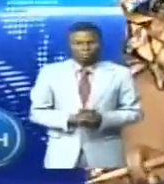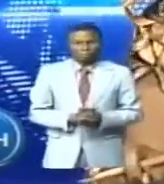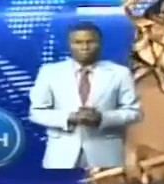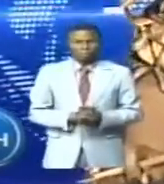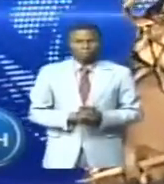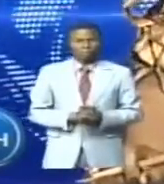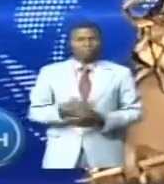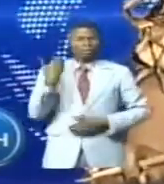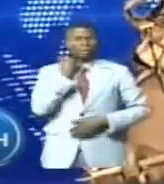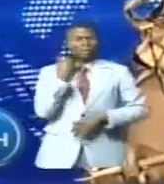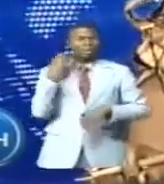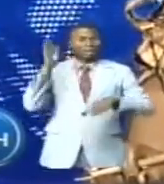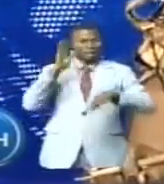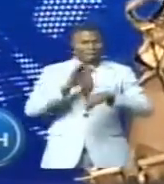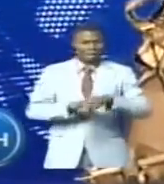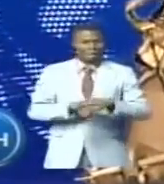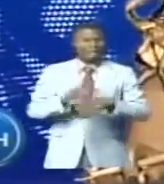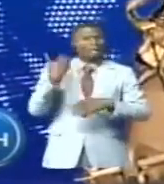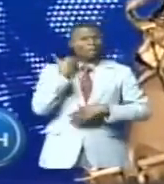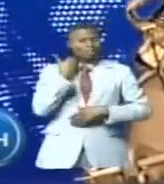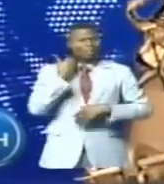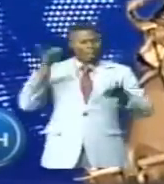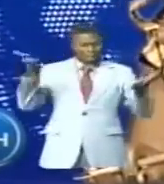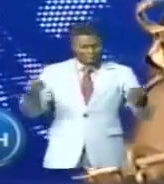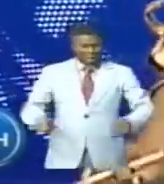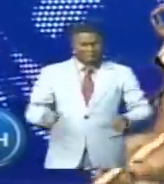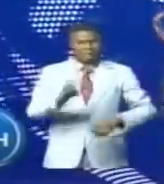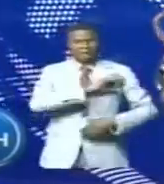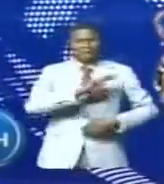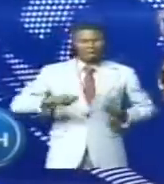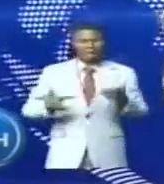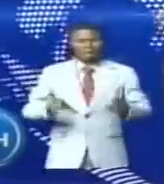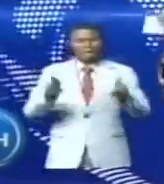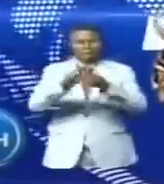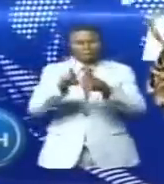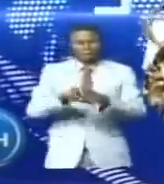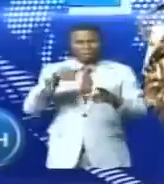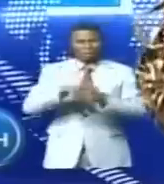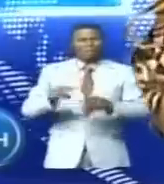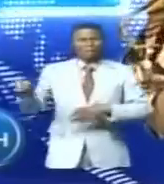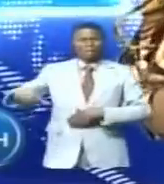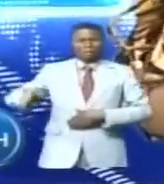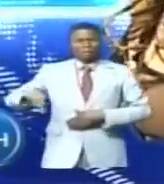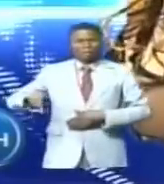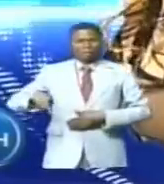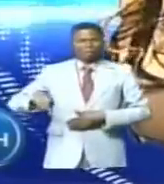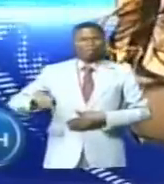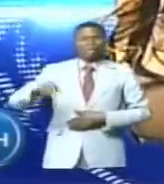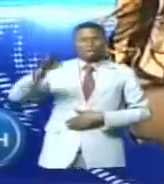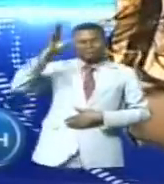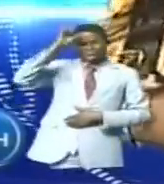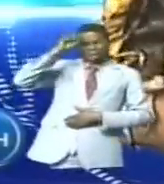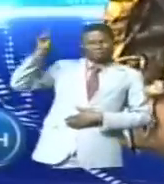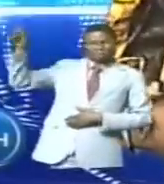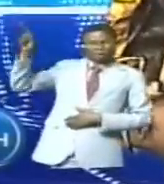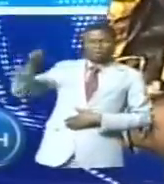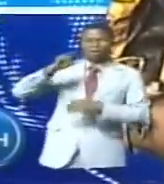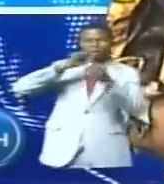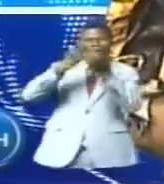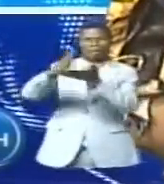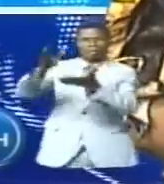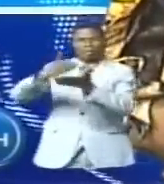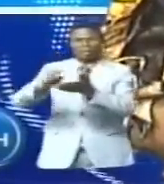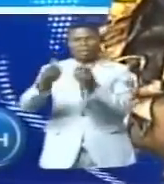Le paludisme reste un fléau en République démocratique du Congo et précisément dans la province du Maïndombé. Une campagne de